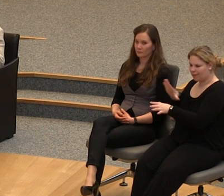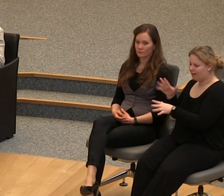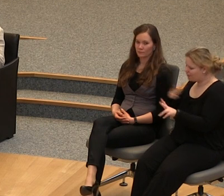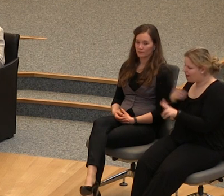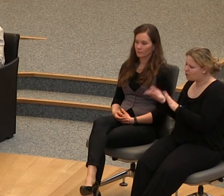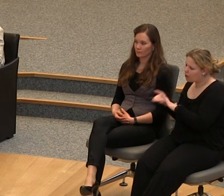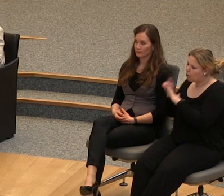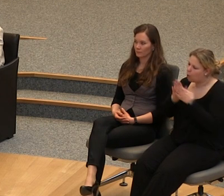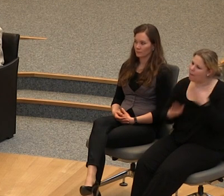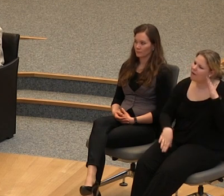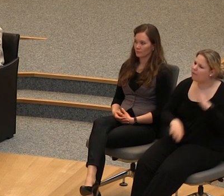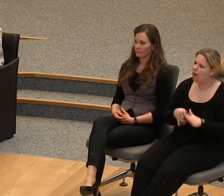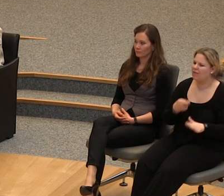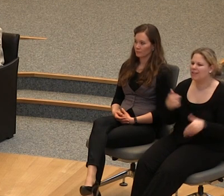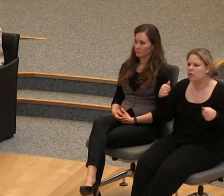versicherungspflichtige Tätigkeit.